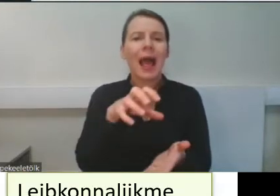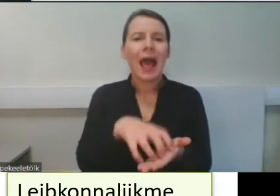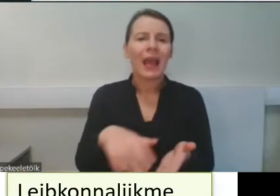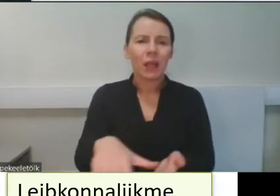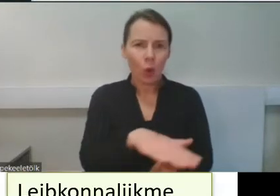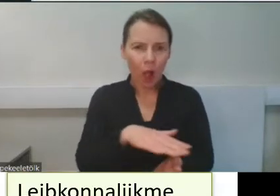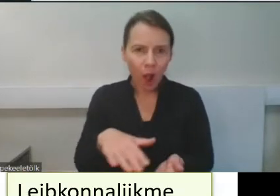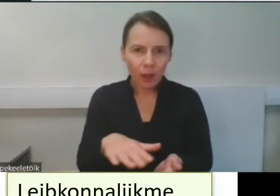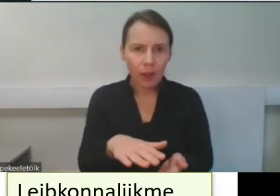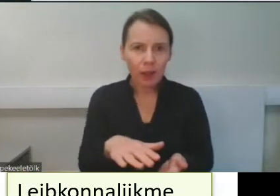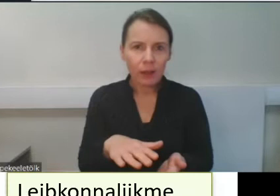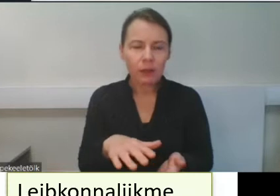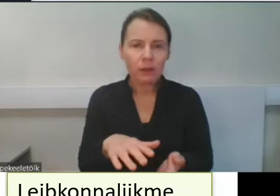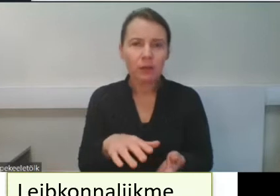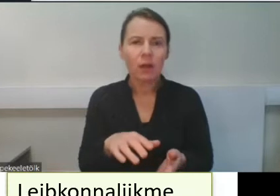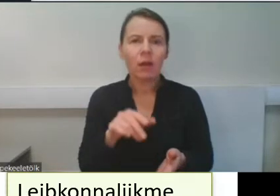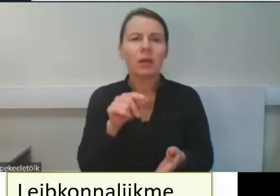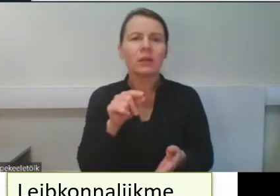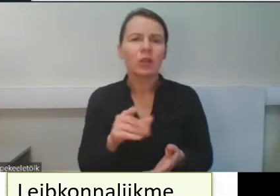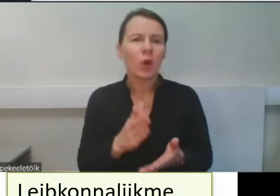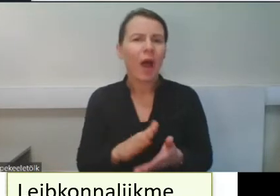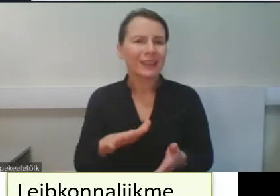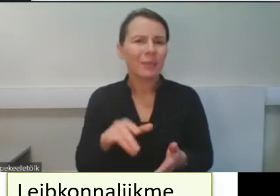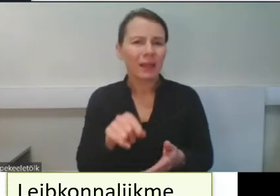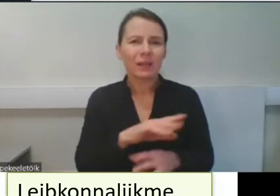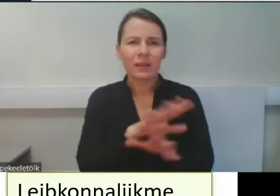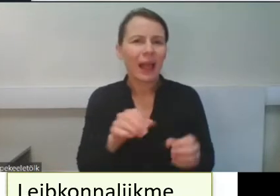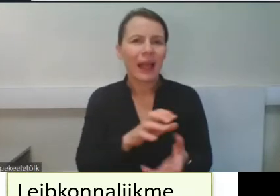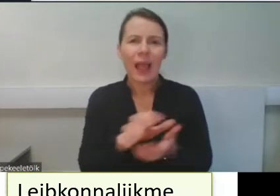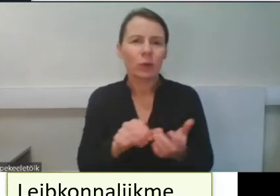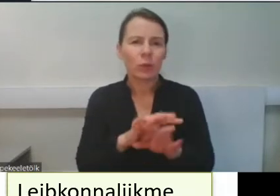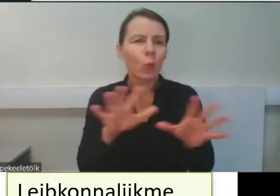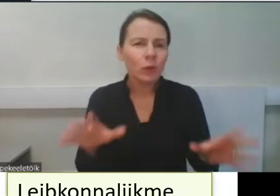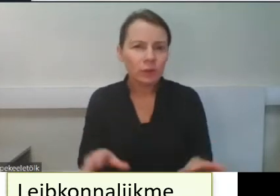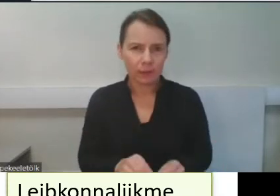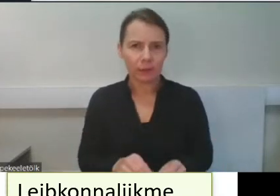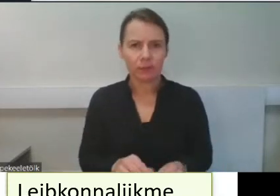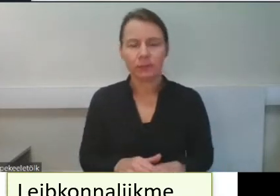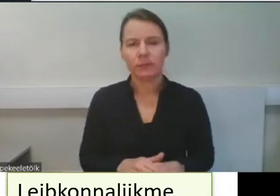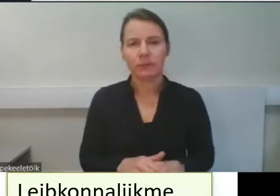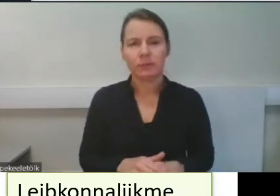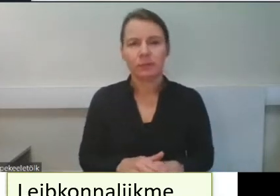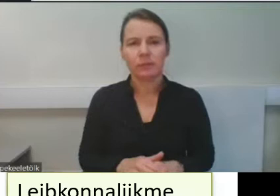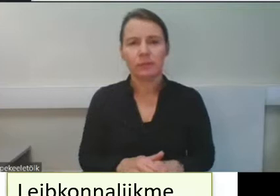osalemist? Kas on küsimus selles, et saaks siis kombineerides teatud hüviti sinna juurde